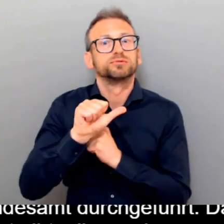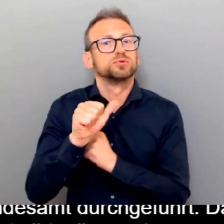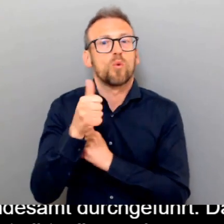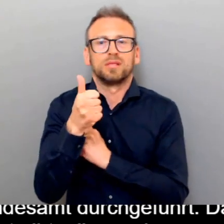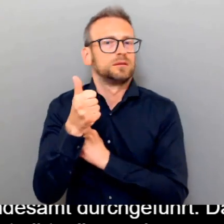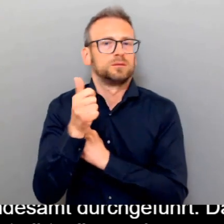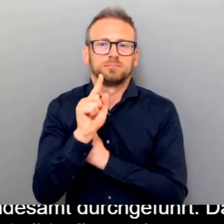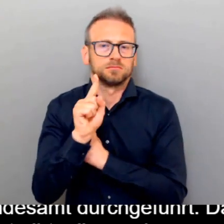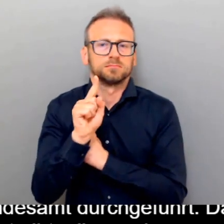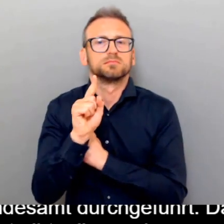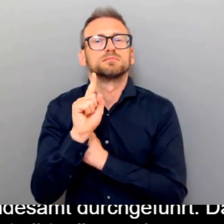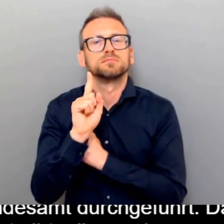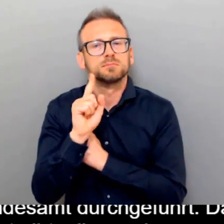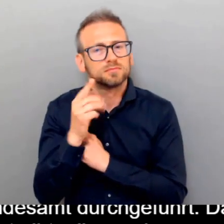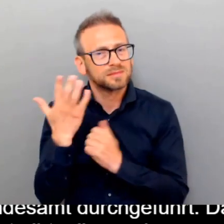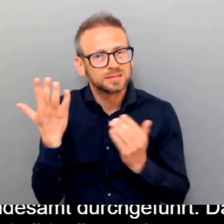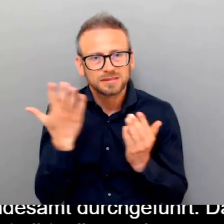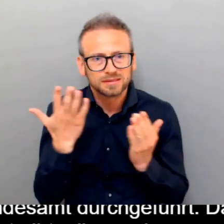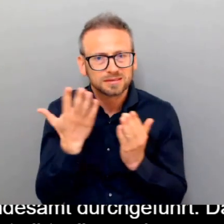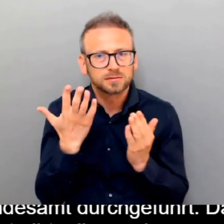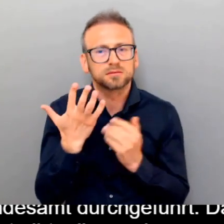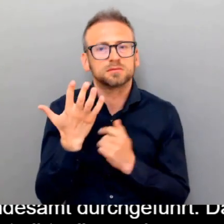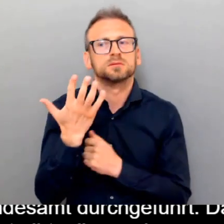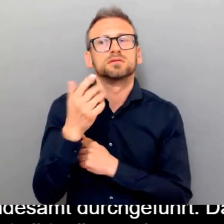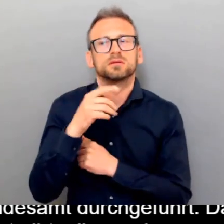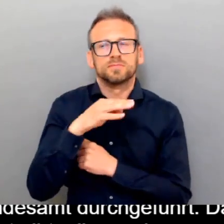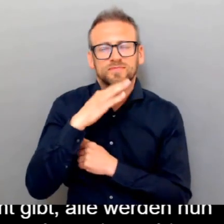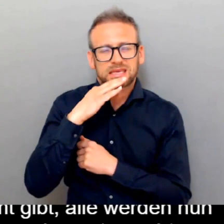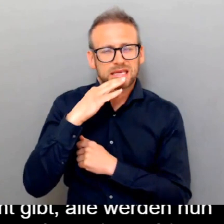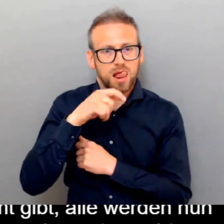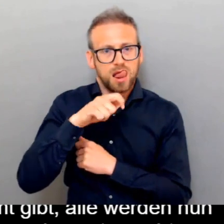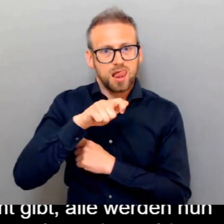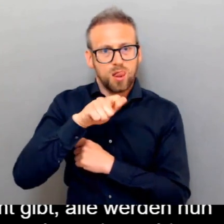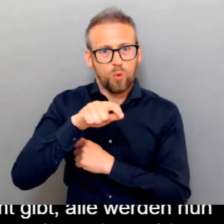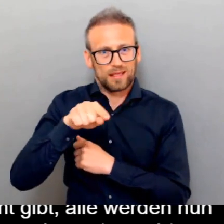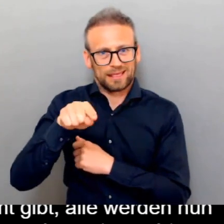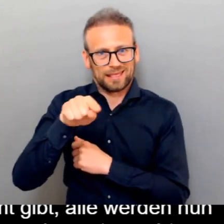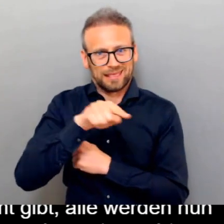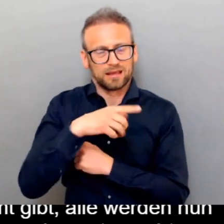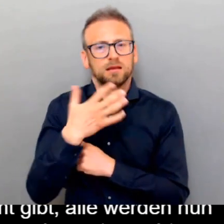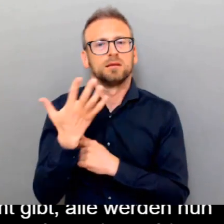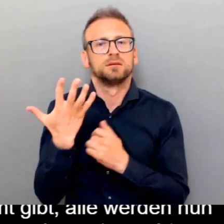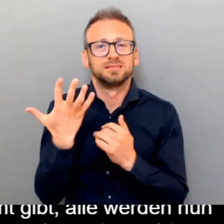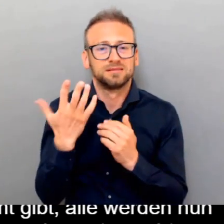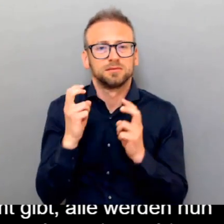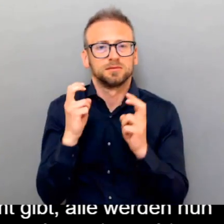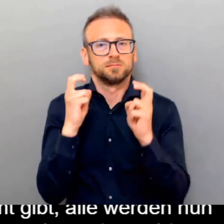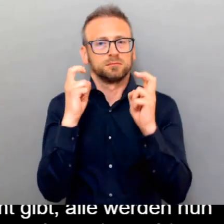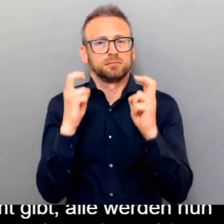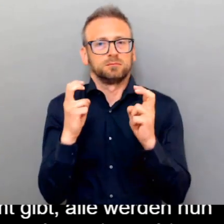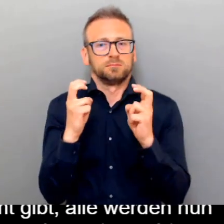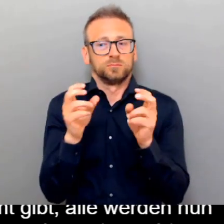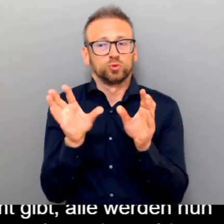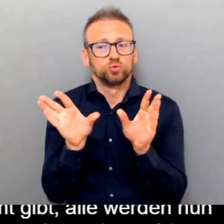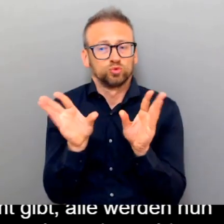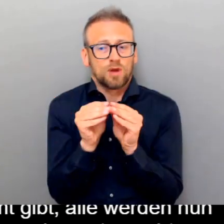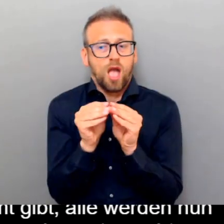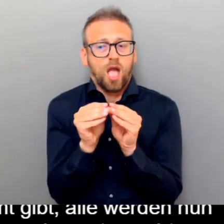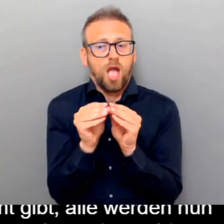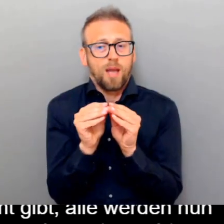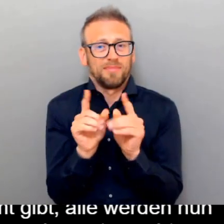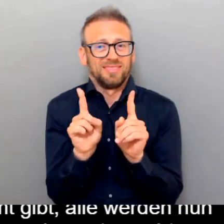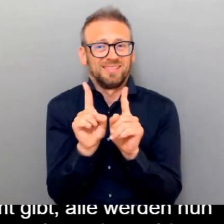vielmehr da, wo eben die Arbeiter auch in Gemeinschaftsunterkünften zusammen leben.